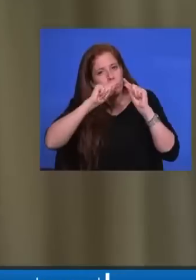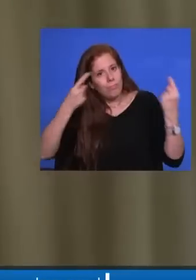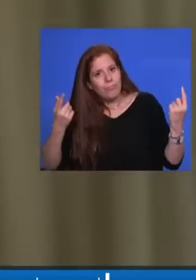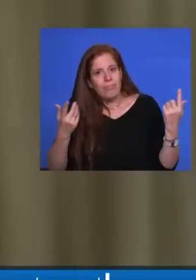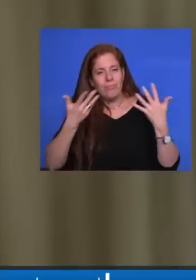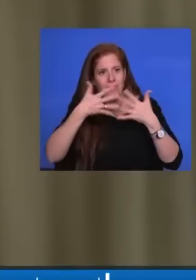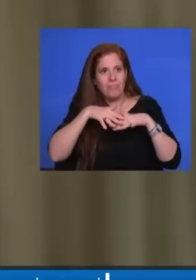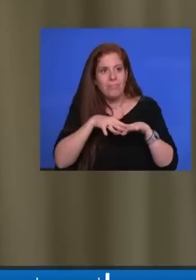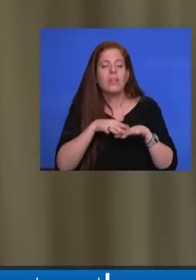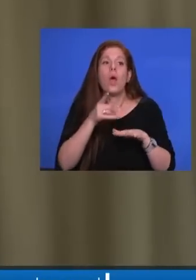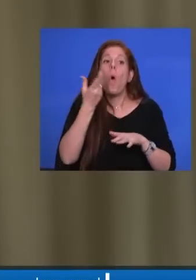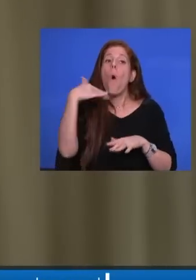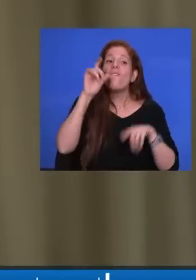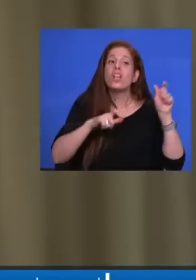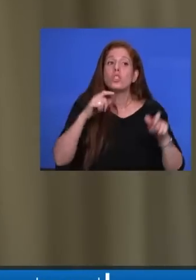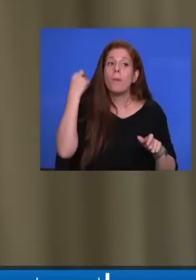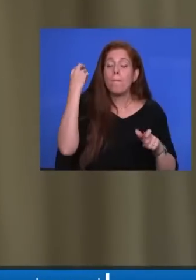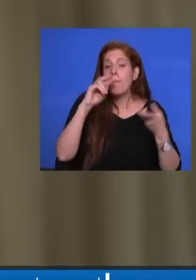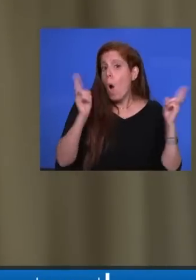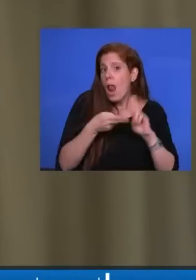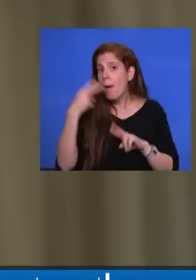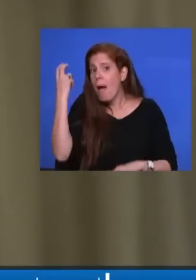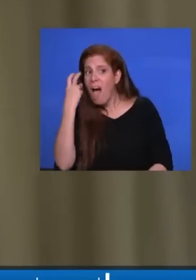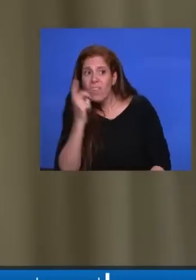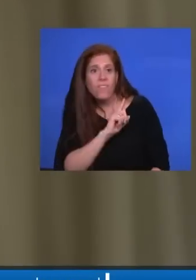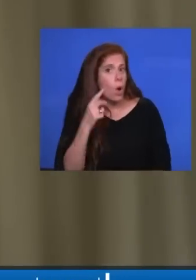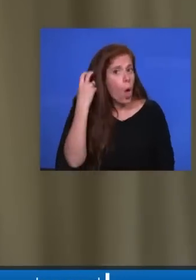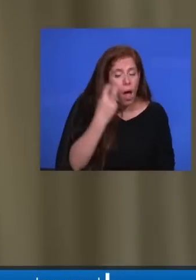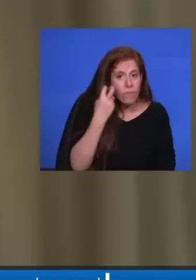هي معظم الجنسيات سواء كانت العربيه او غير عربيه